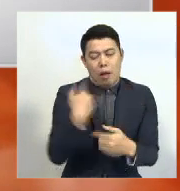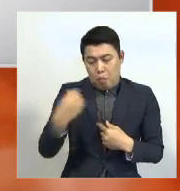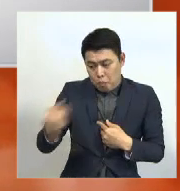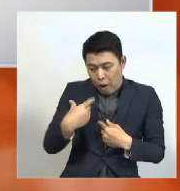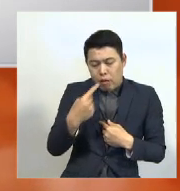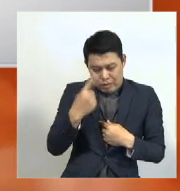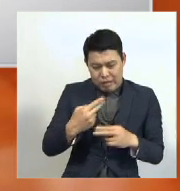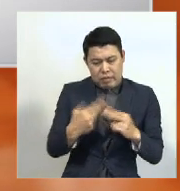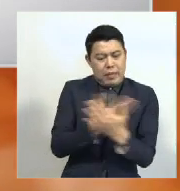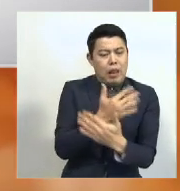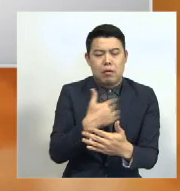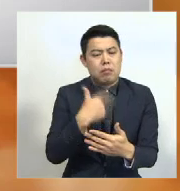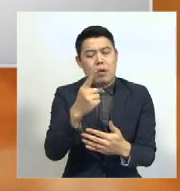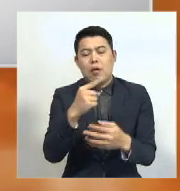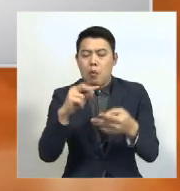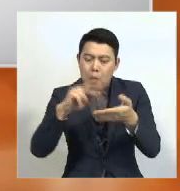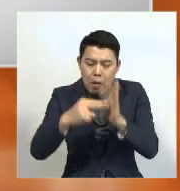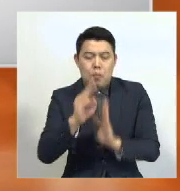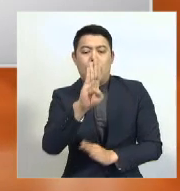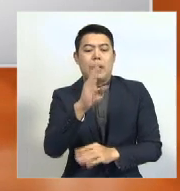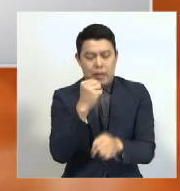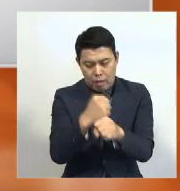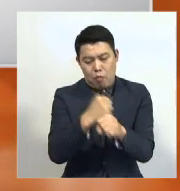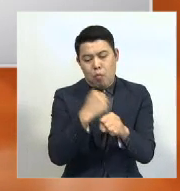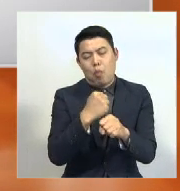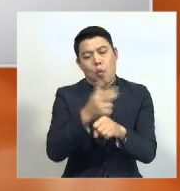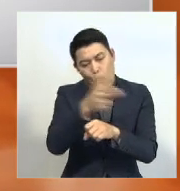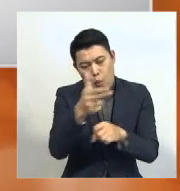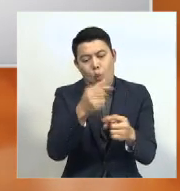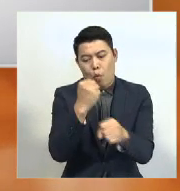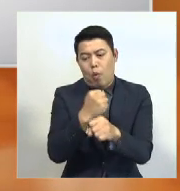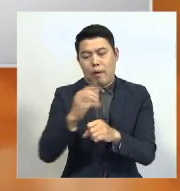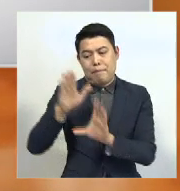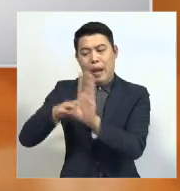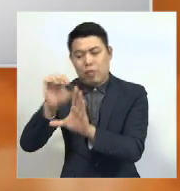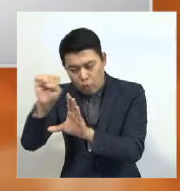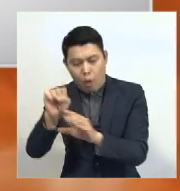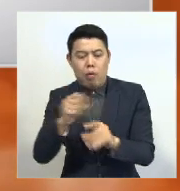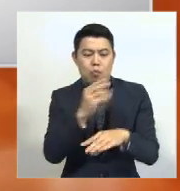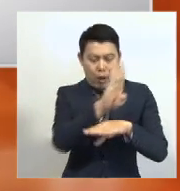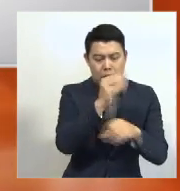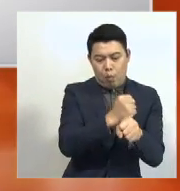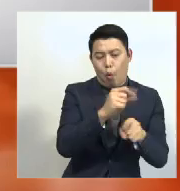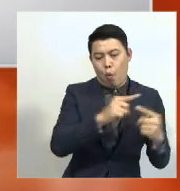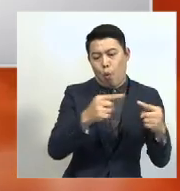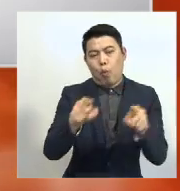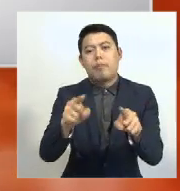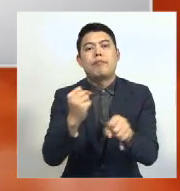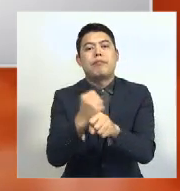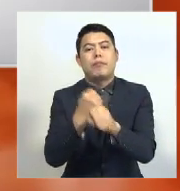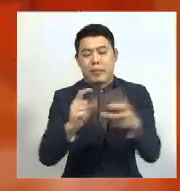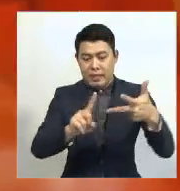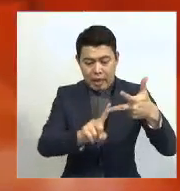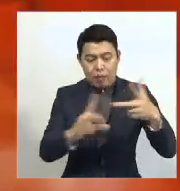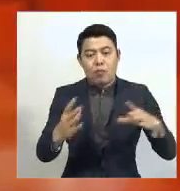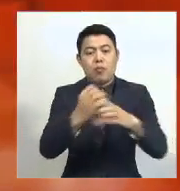ธรแก้ข้อกล่าวหาเท่ากับว่าบริษัทวีลักษณ์ทำสื่อมวลชนในวันที่ธนาธรสมัครเลือกตั้งค่ะ ส่วนข้อสรุปที่3นะครับศ